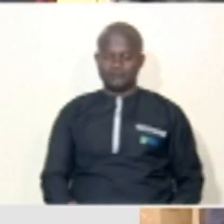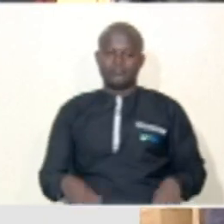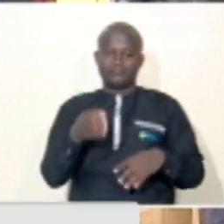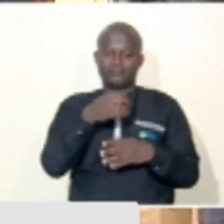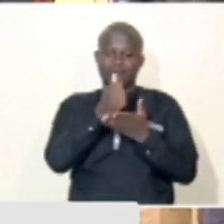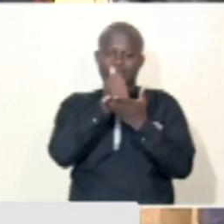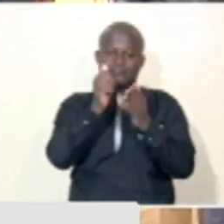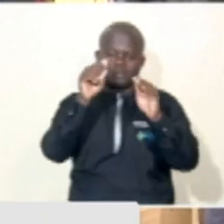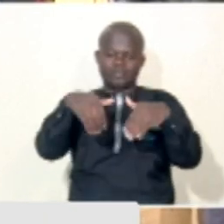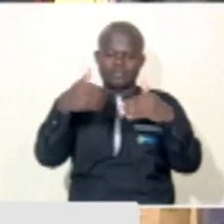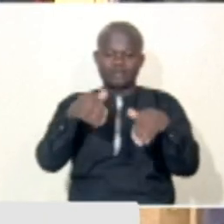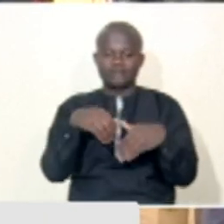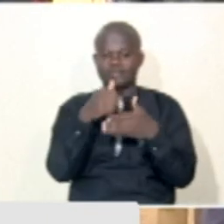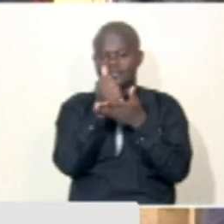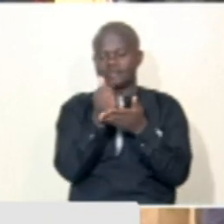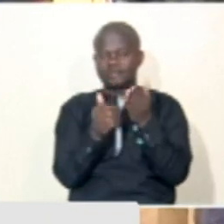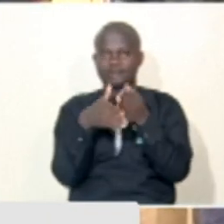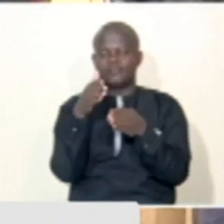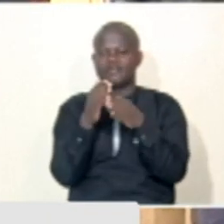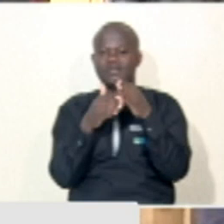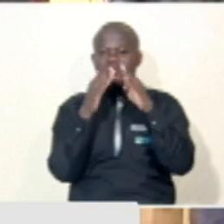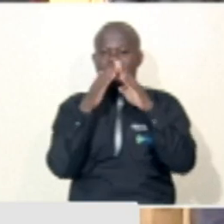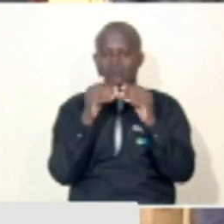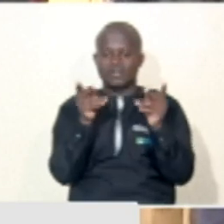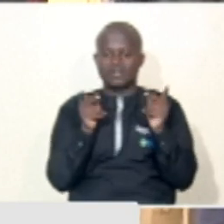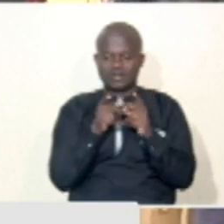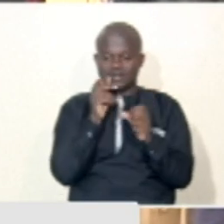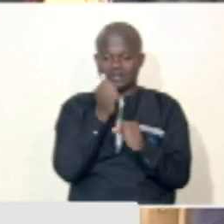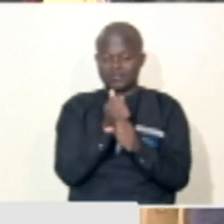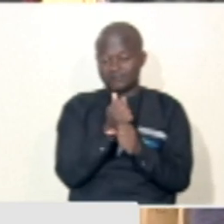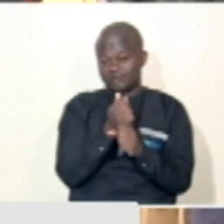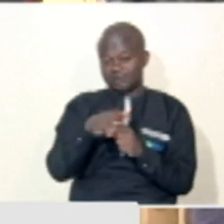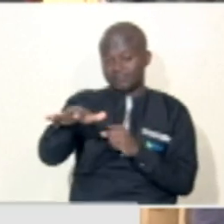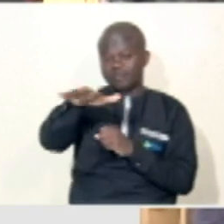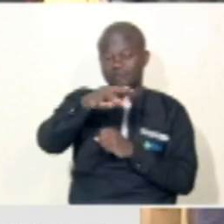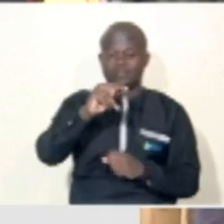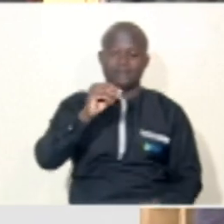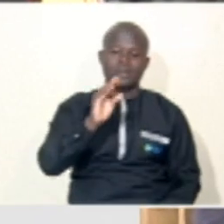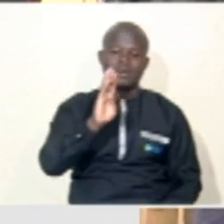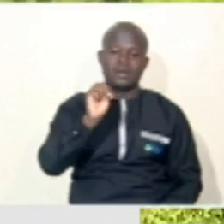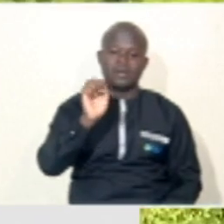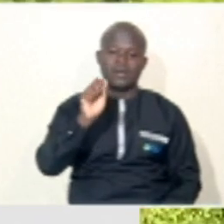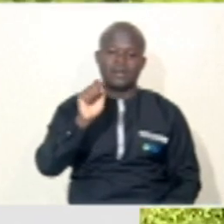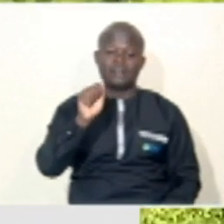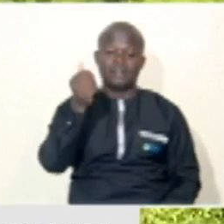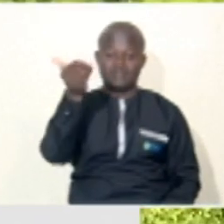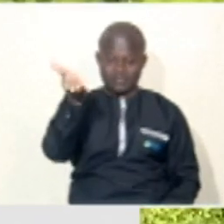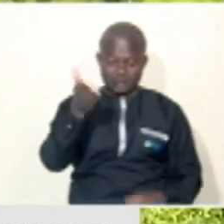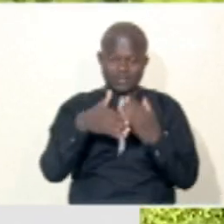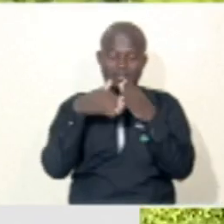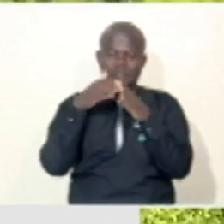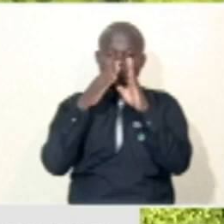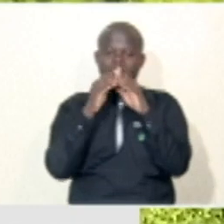guhinga harayo bagiye bafasha kubaka amazu yahakorera hari hari nyamatayira hari koperative buba yujuwa